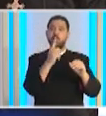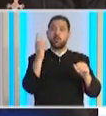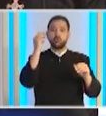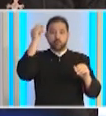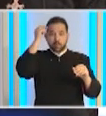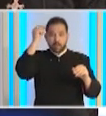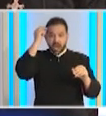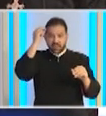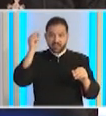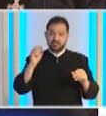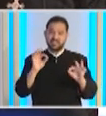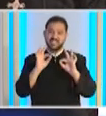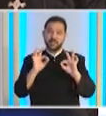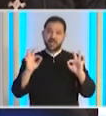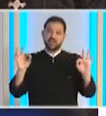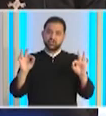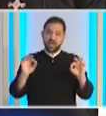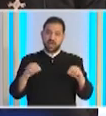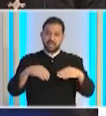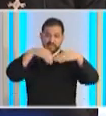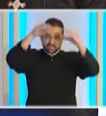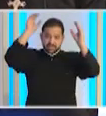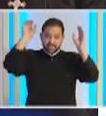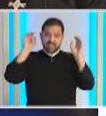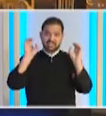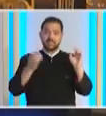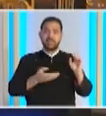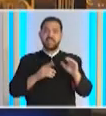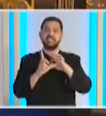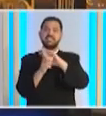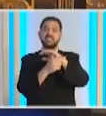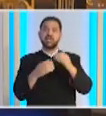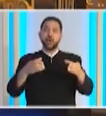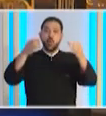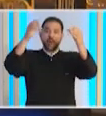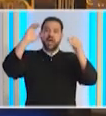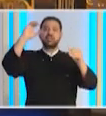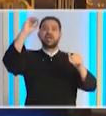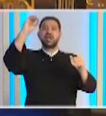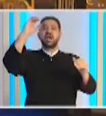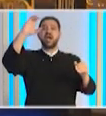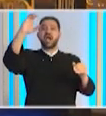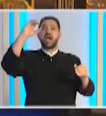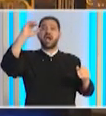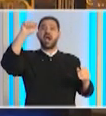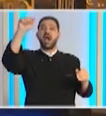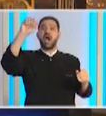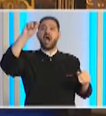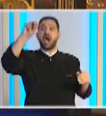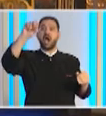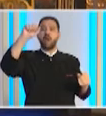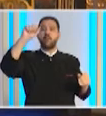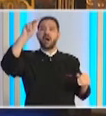Părinți până la Capadoceni și în mod special Părinții Capadoceni vorbesc despre această înnoire în mod plenar, în